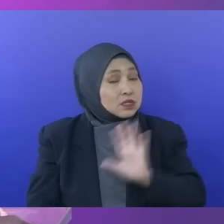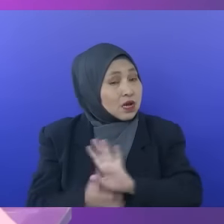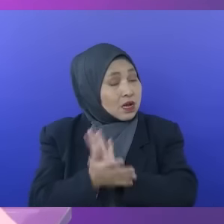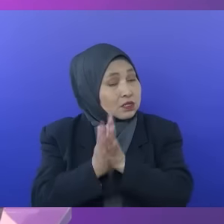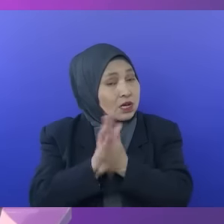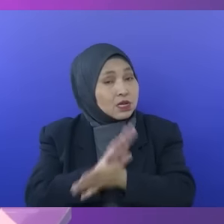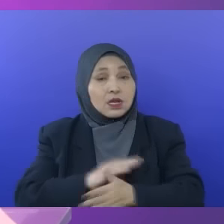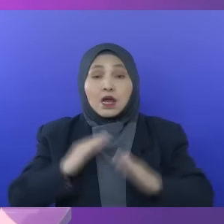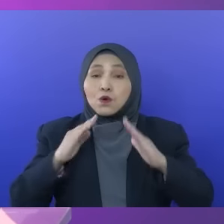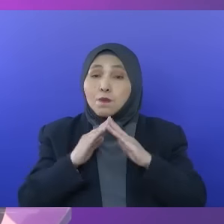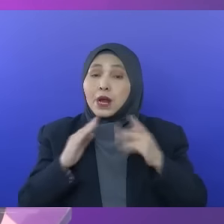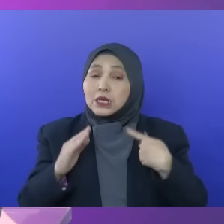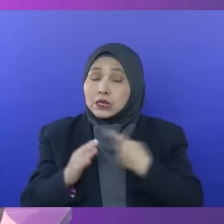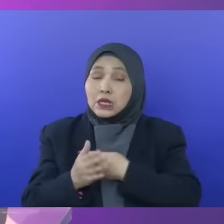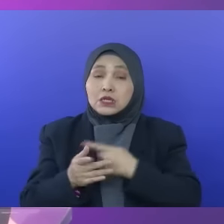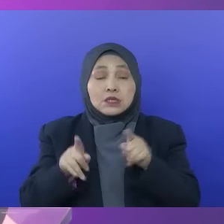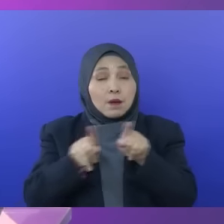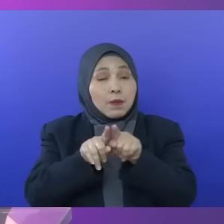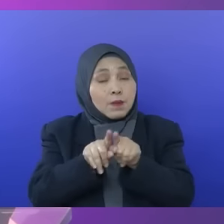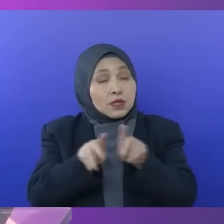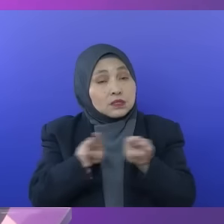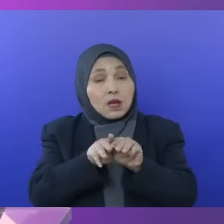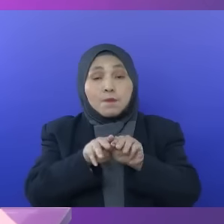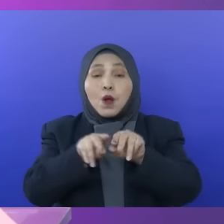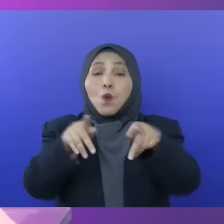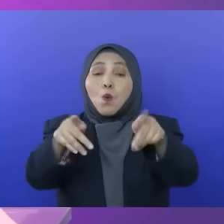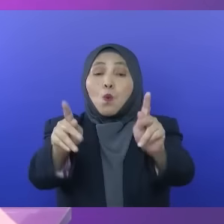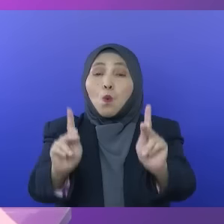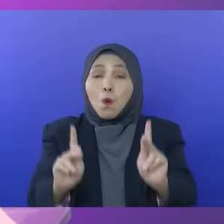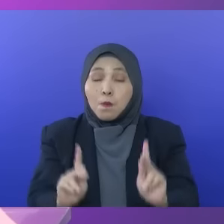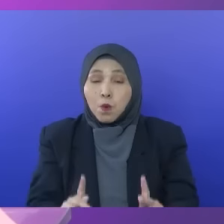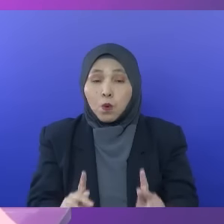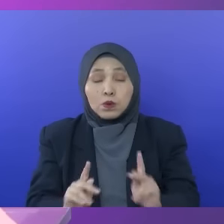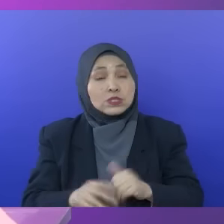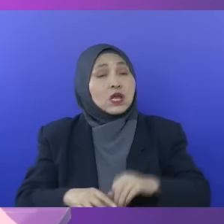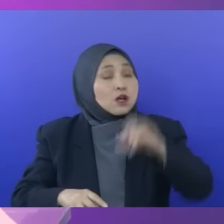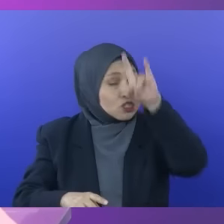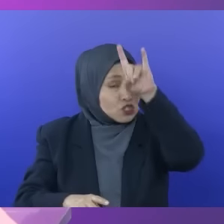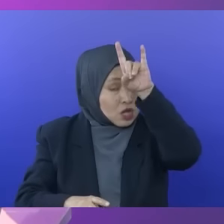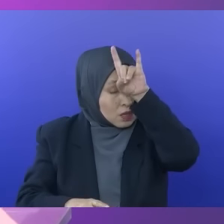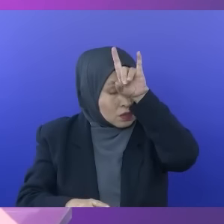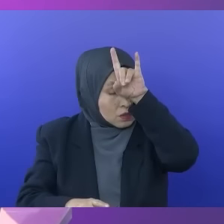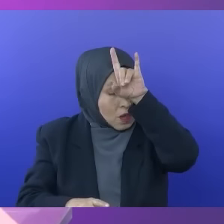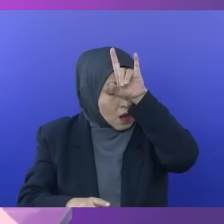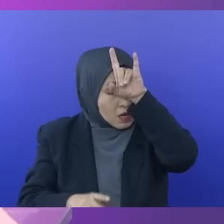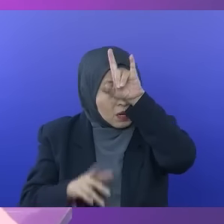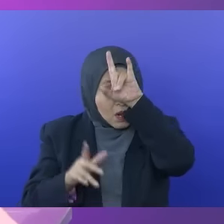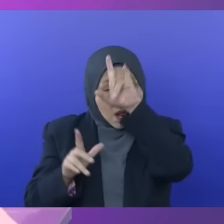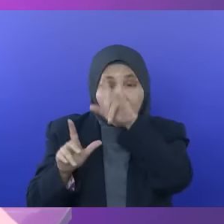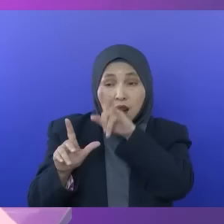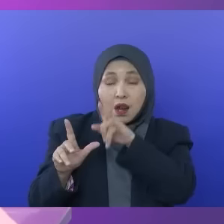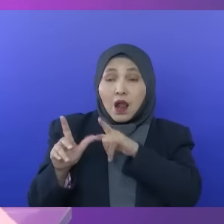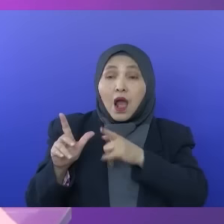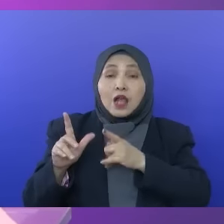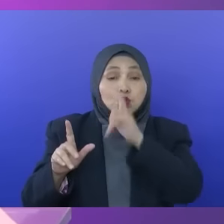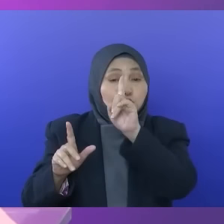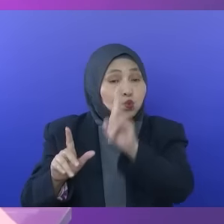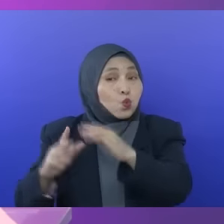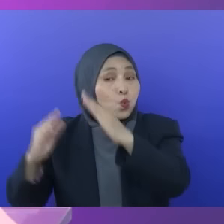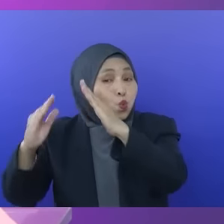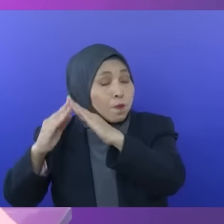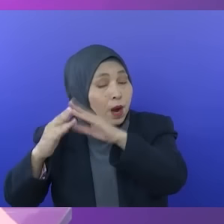kita ini sebagai kubur ya yaitu apa sesungguhnya syaitan berlari daripada satu rumah yang